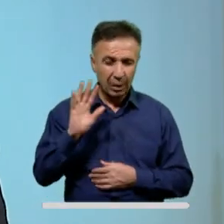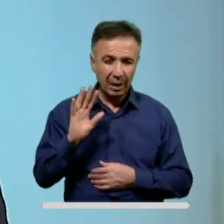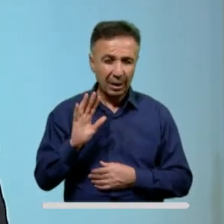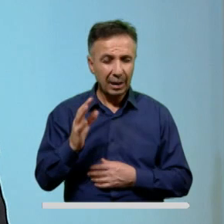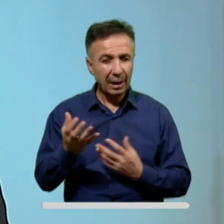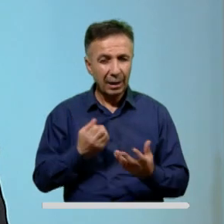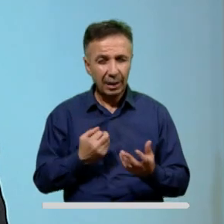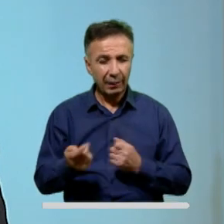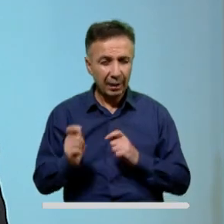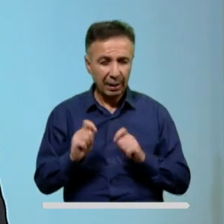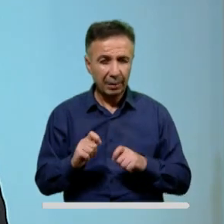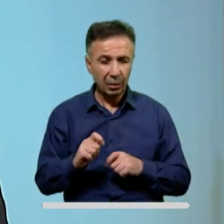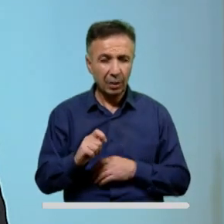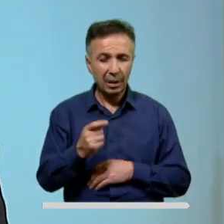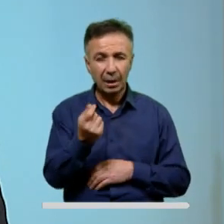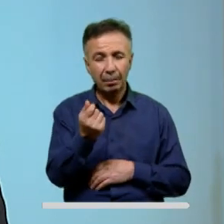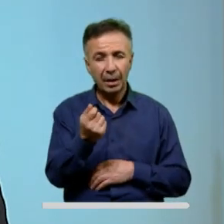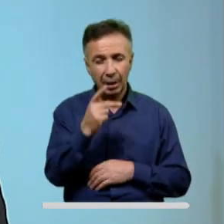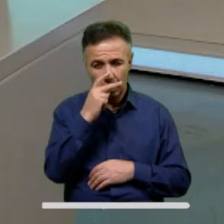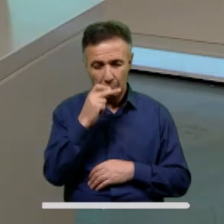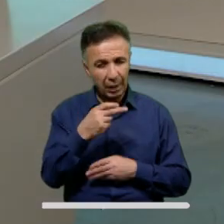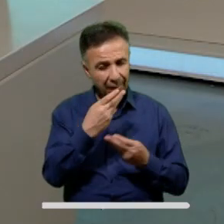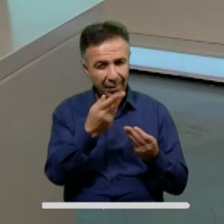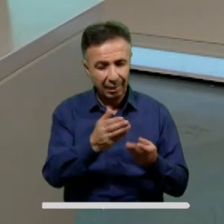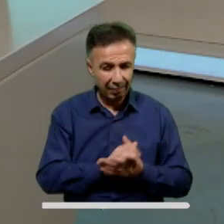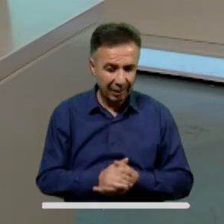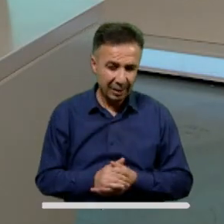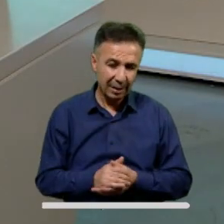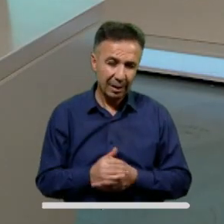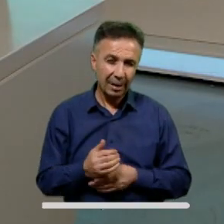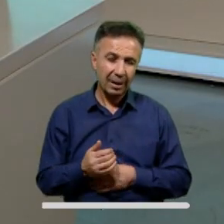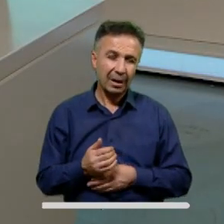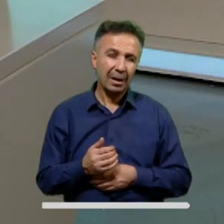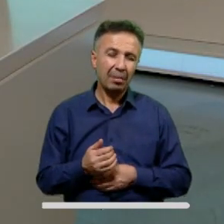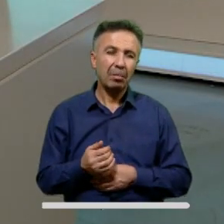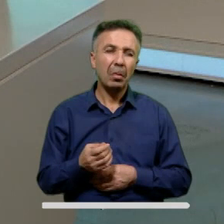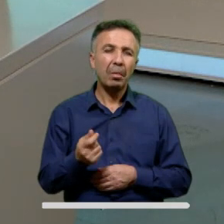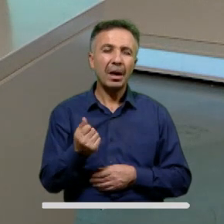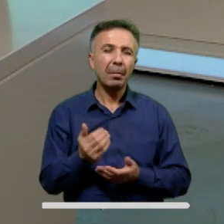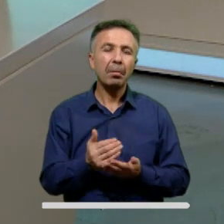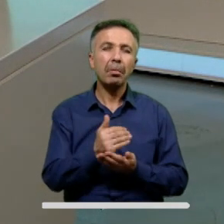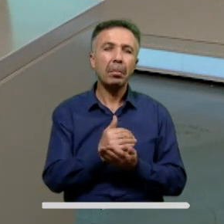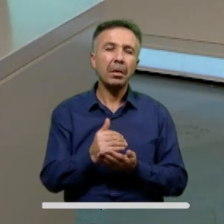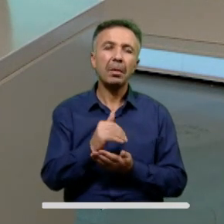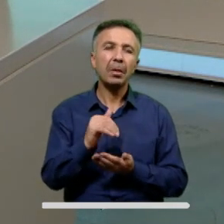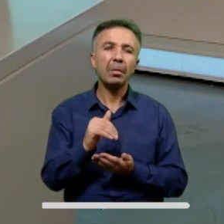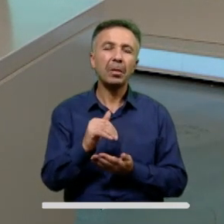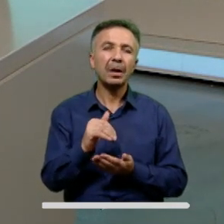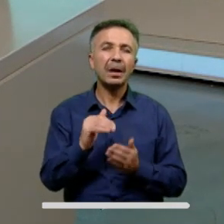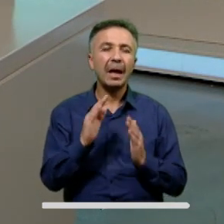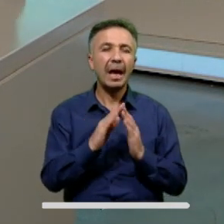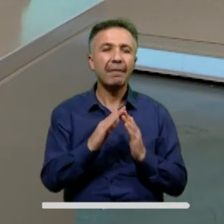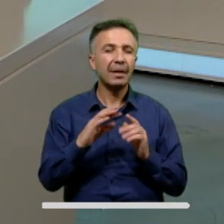yaparsan işte şu kadar çip para vereceğiz. 1 milyarlık yaparsan şu. Bu çip para birikiyor, birikiyor. Bunlarla işte evin